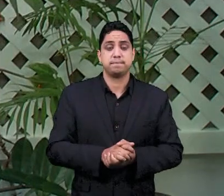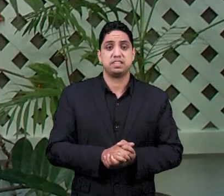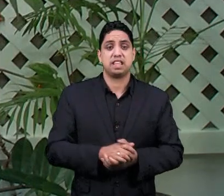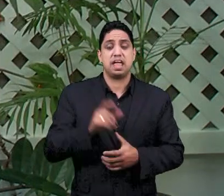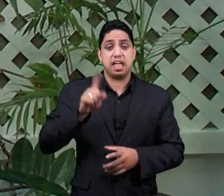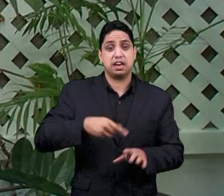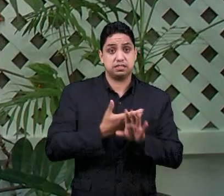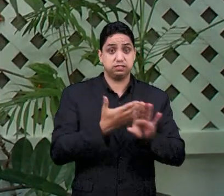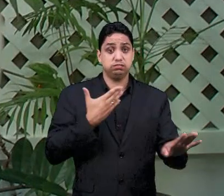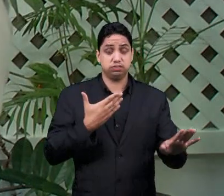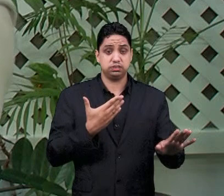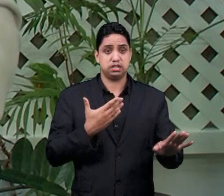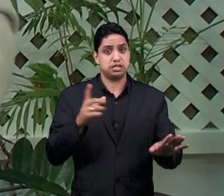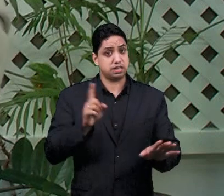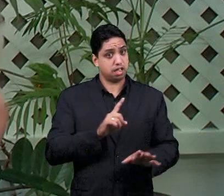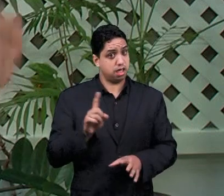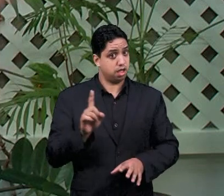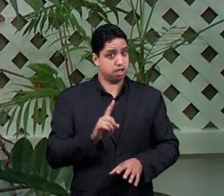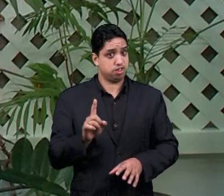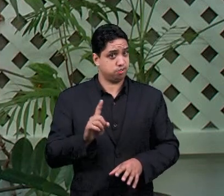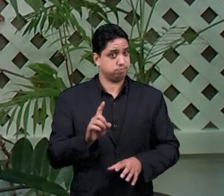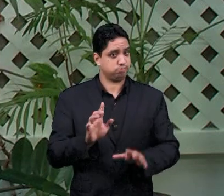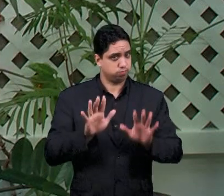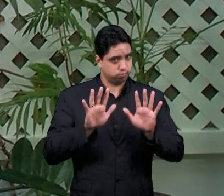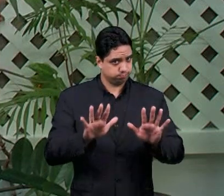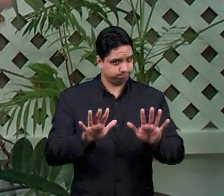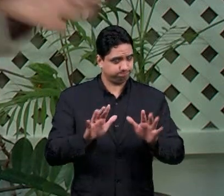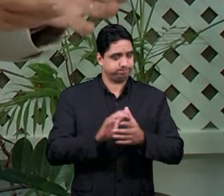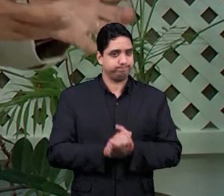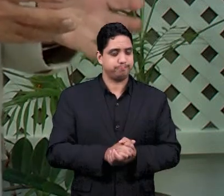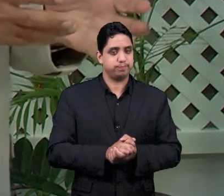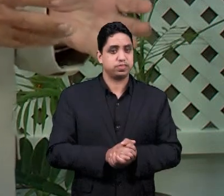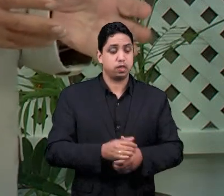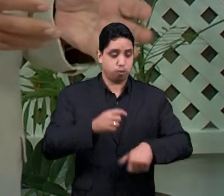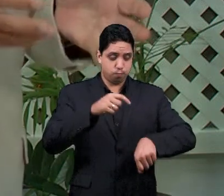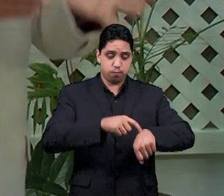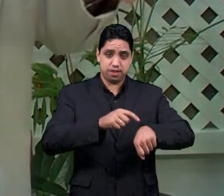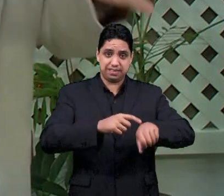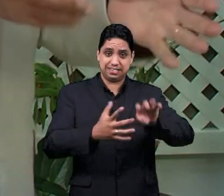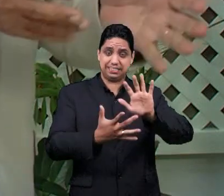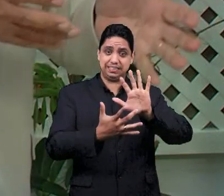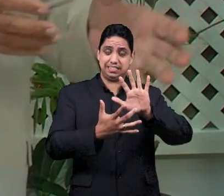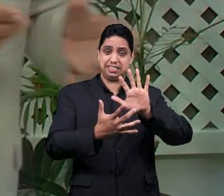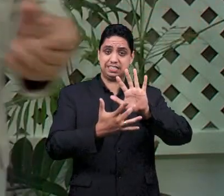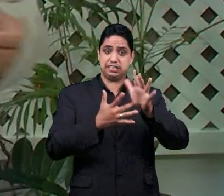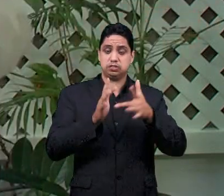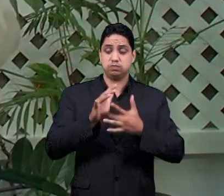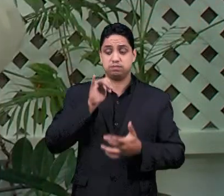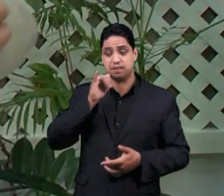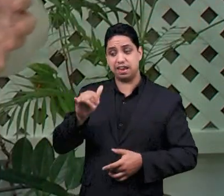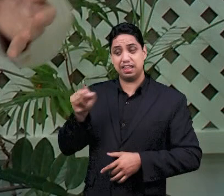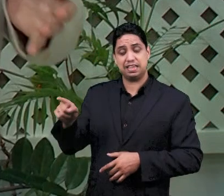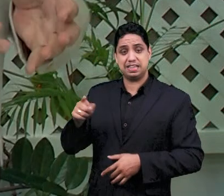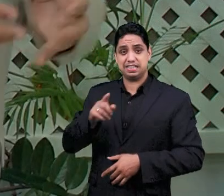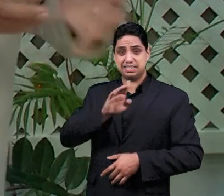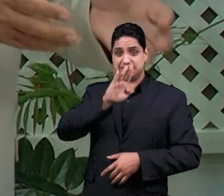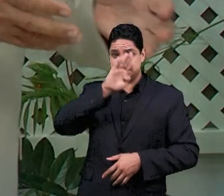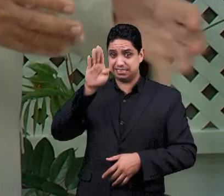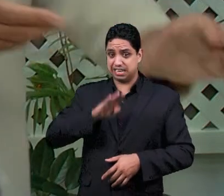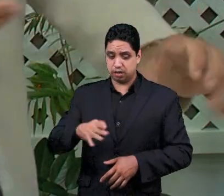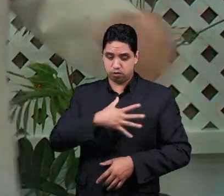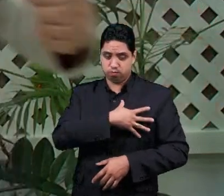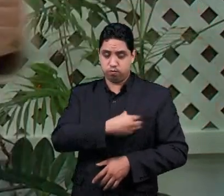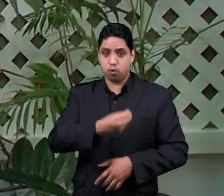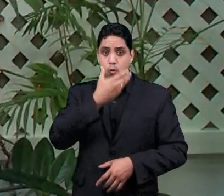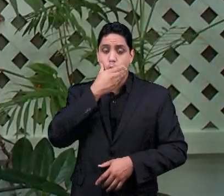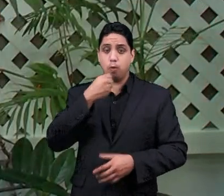que cela était sanctification. Non. Quand il a dit, quand il fait référence à Zachée